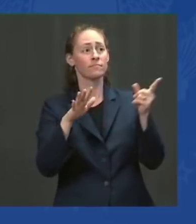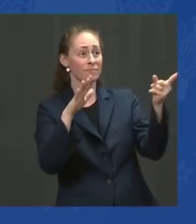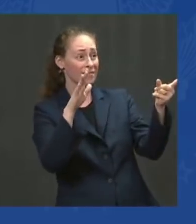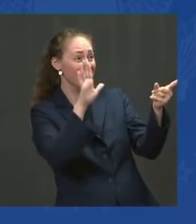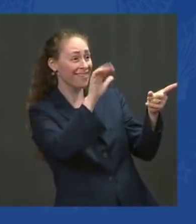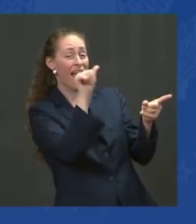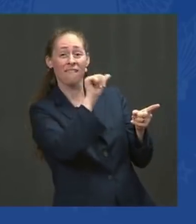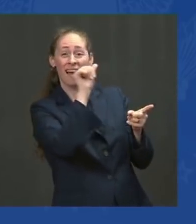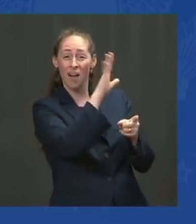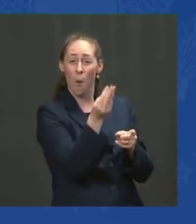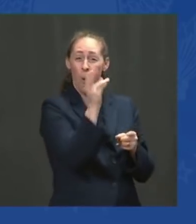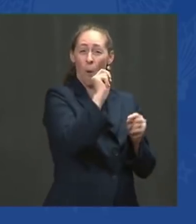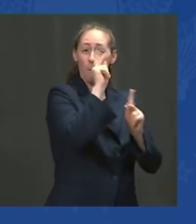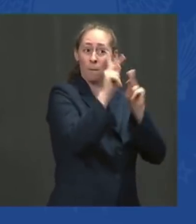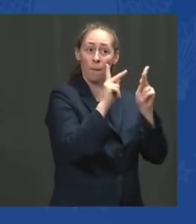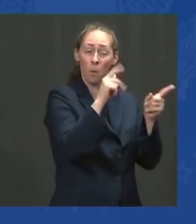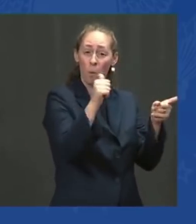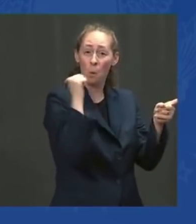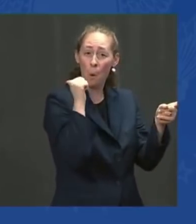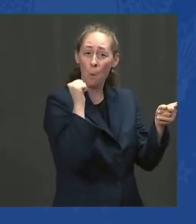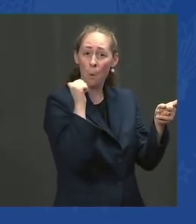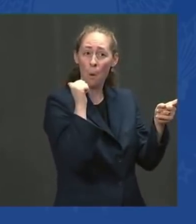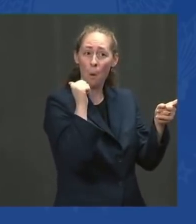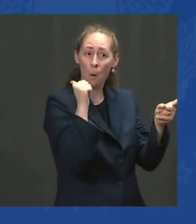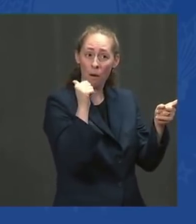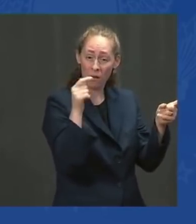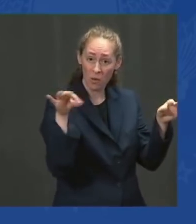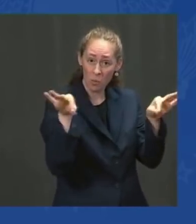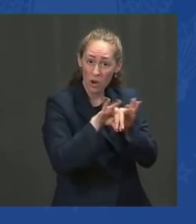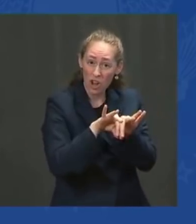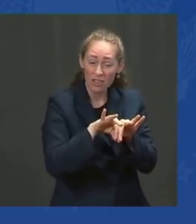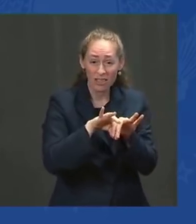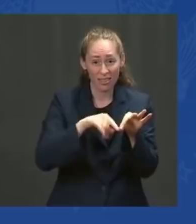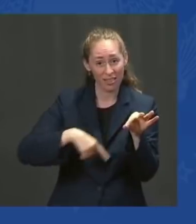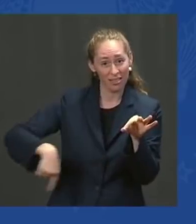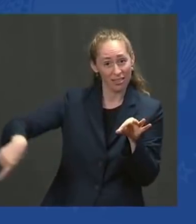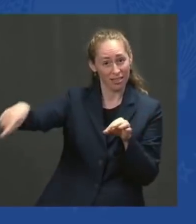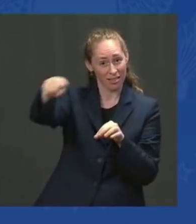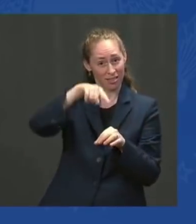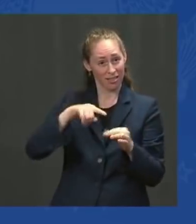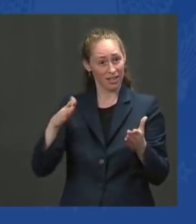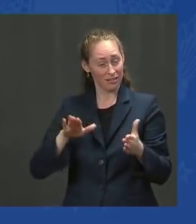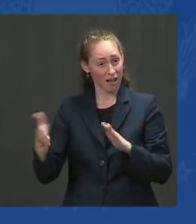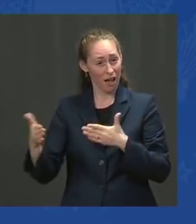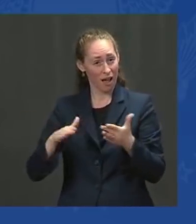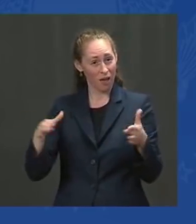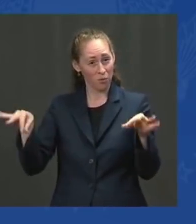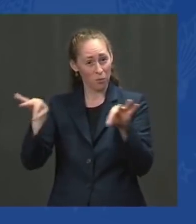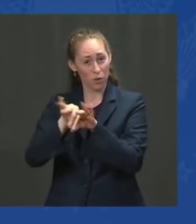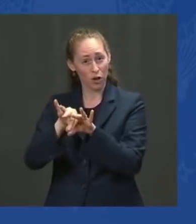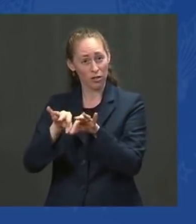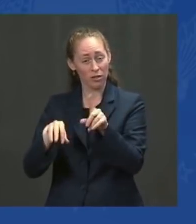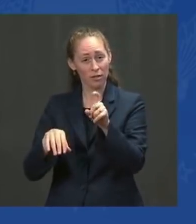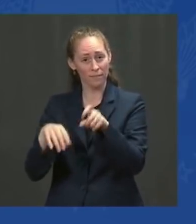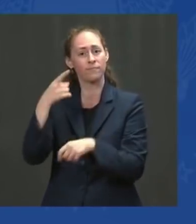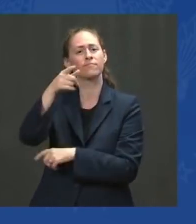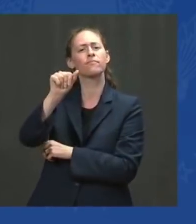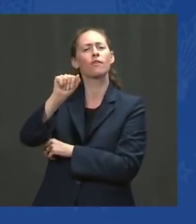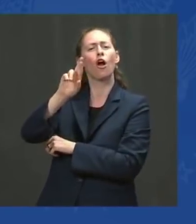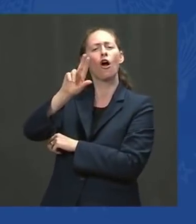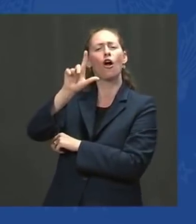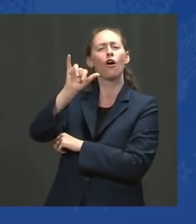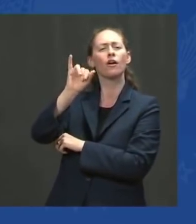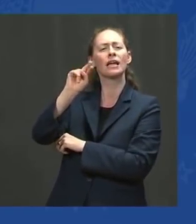汗浴血奋斗、浴血奋战二十年，换来了一场空、一场羞辱啊，这一点是毋庸置疑